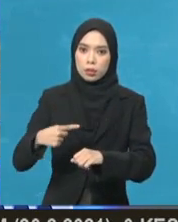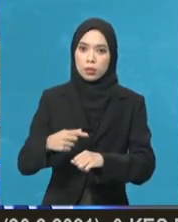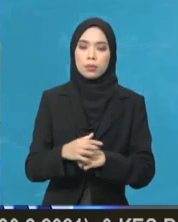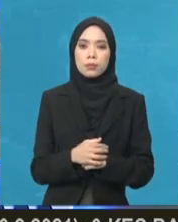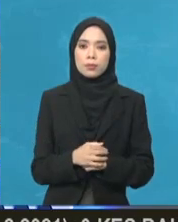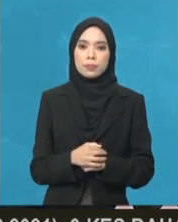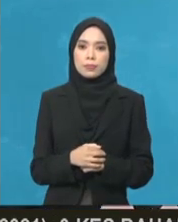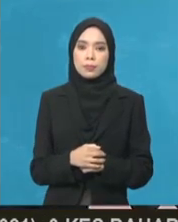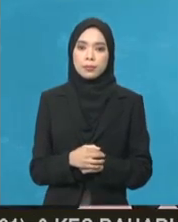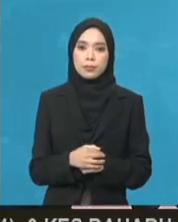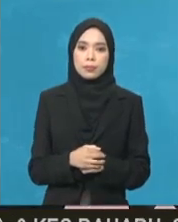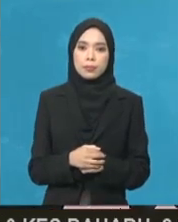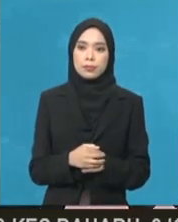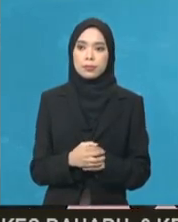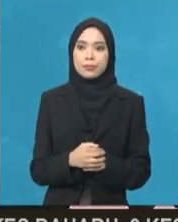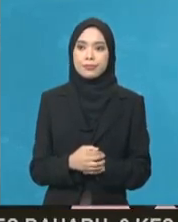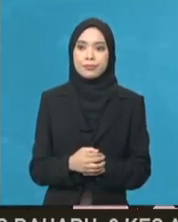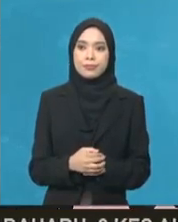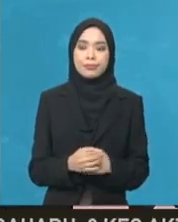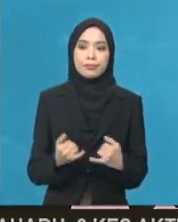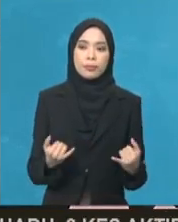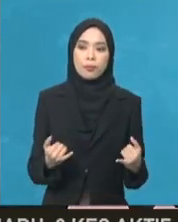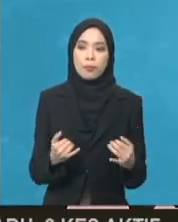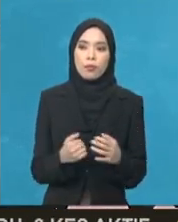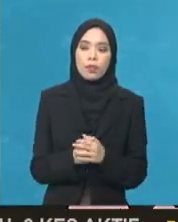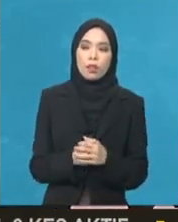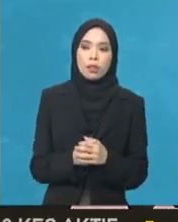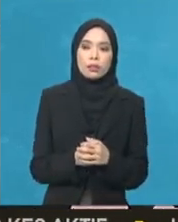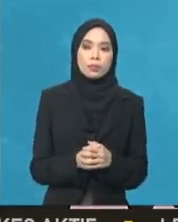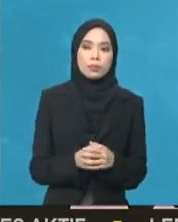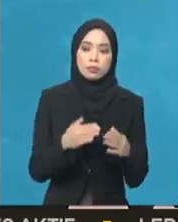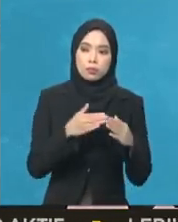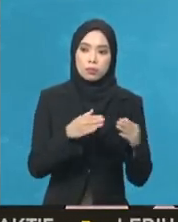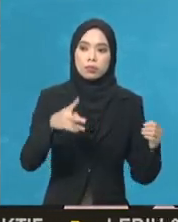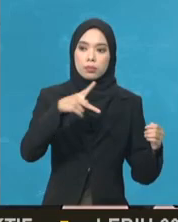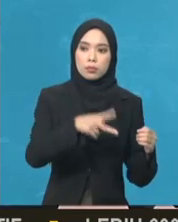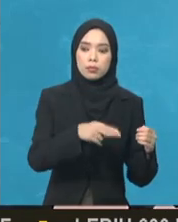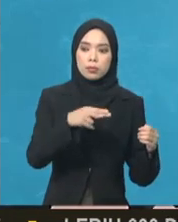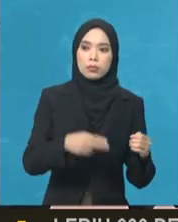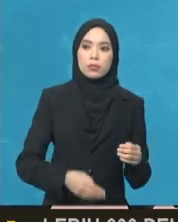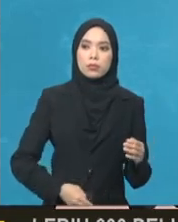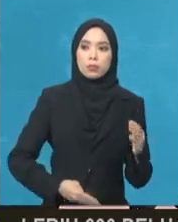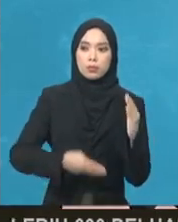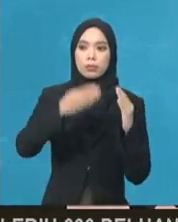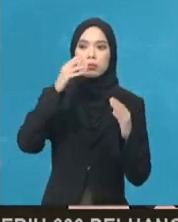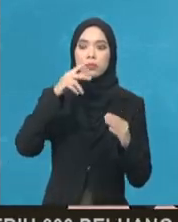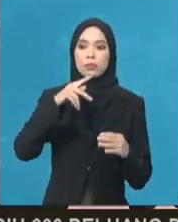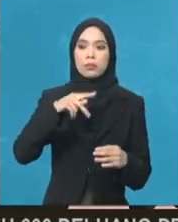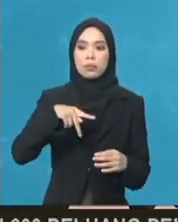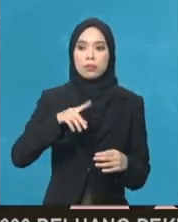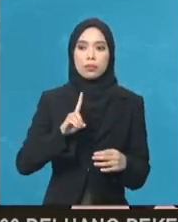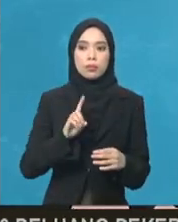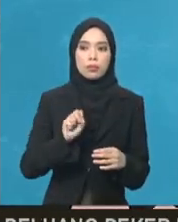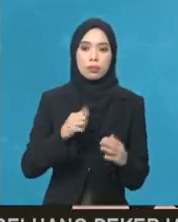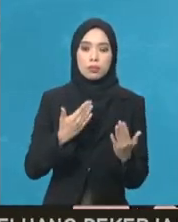Hai ini saya pastikan lancaran dipending dan namun anticloud CDS